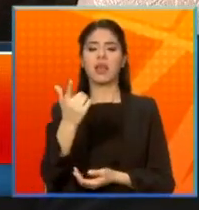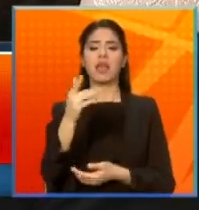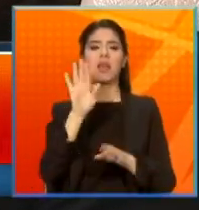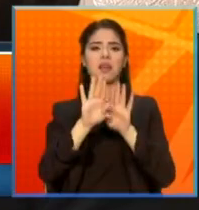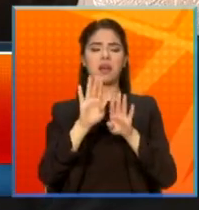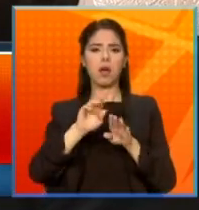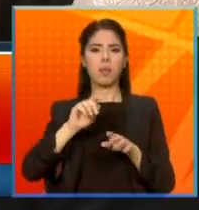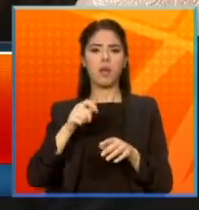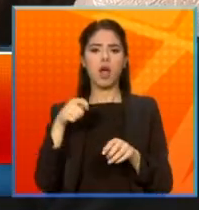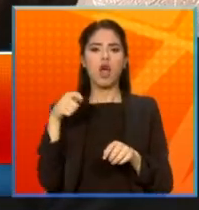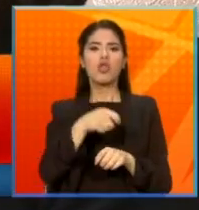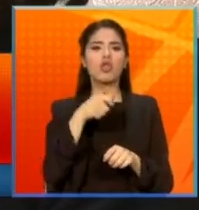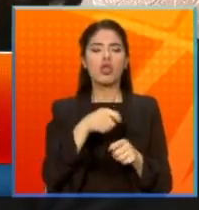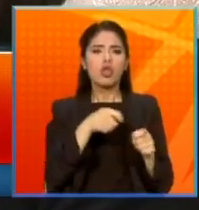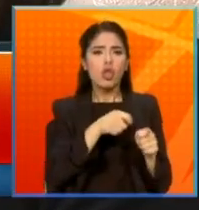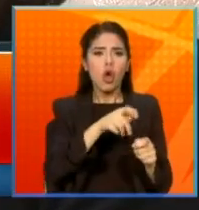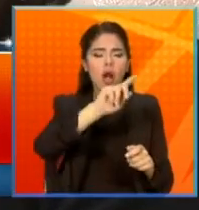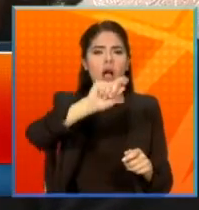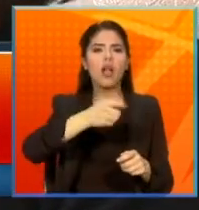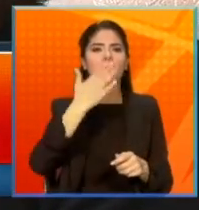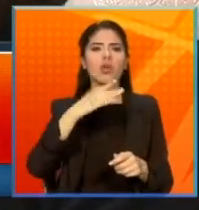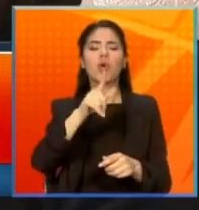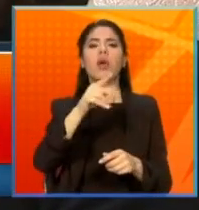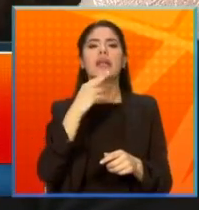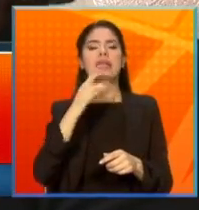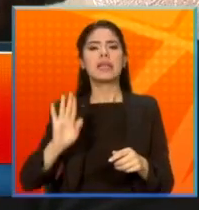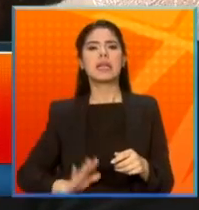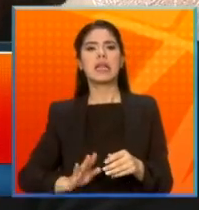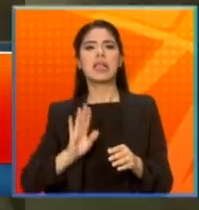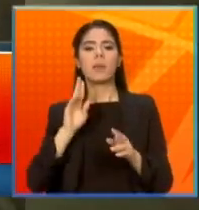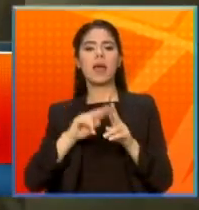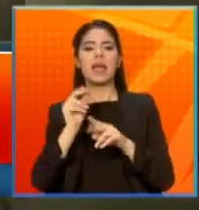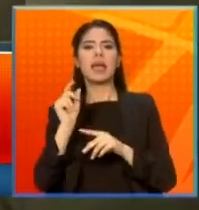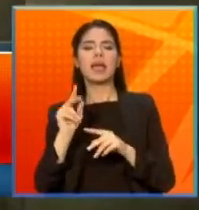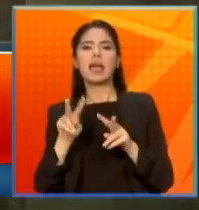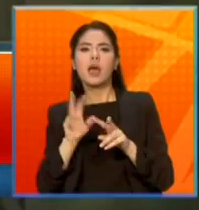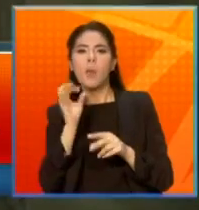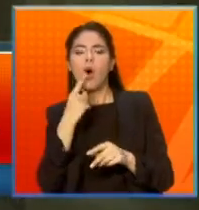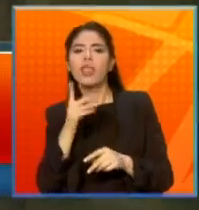kızım kim o demeden kapı kesinlikle açmaz. Hele ki yabancıya hiç açmaz.